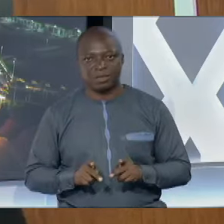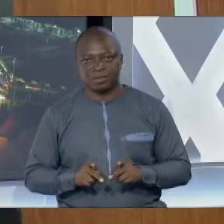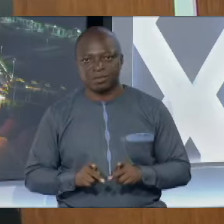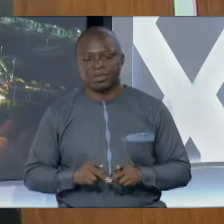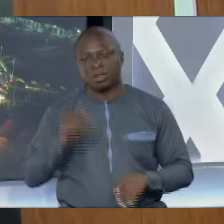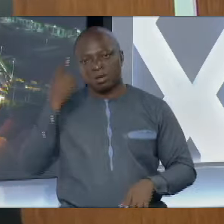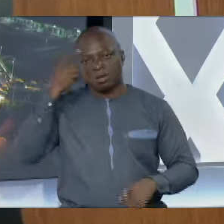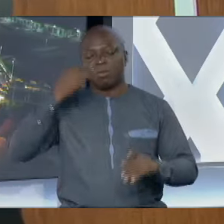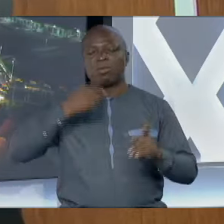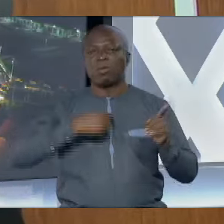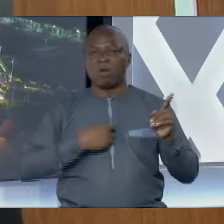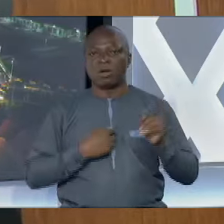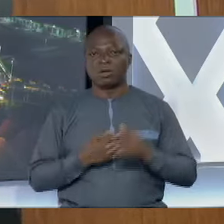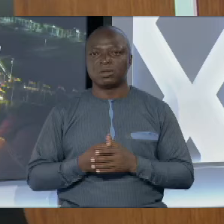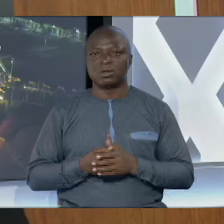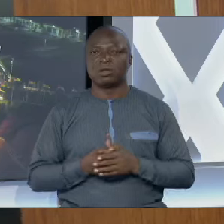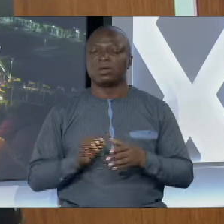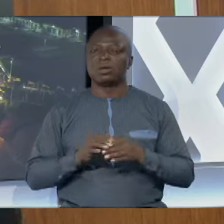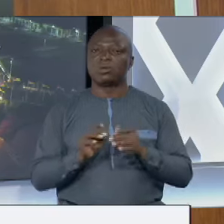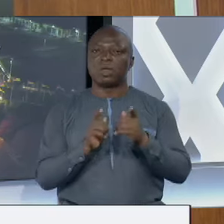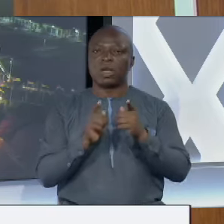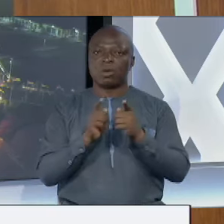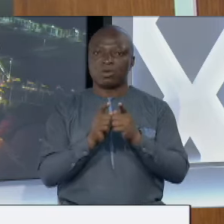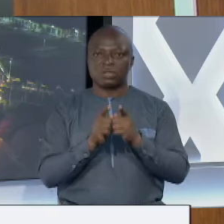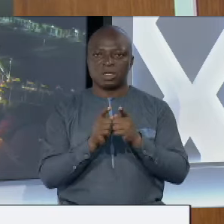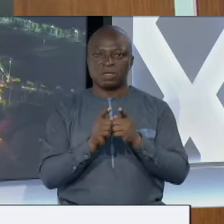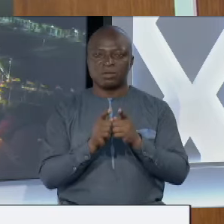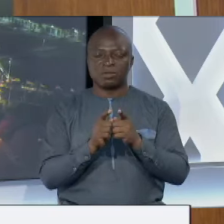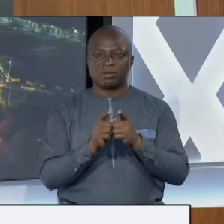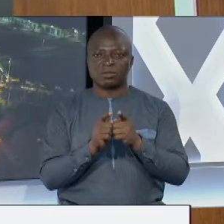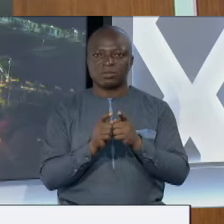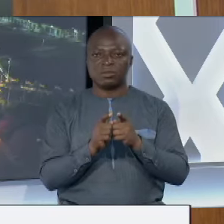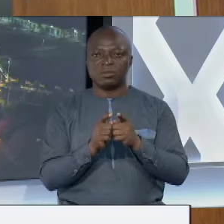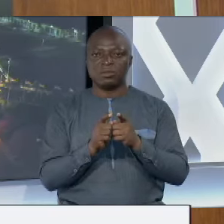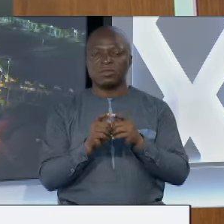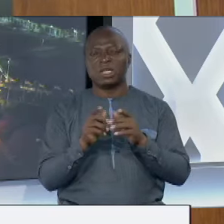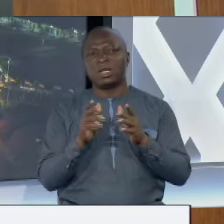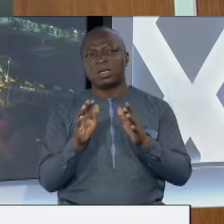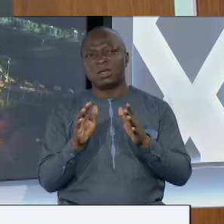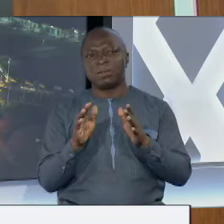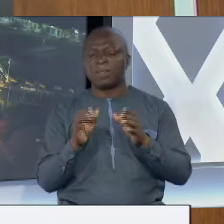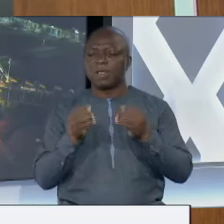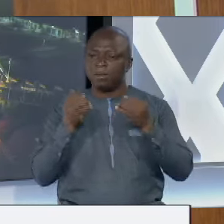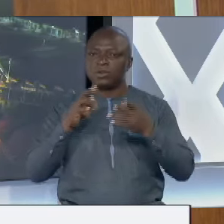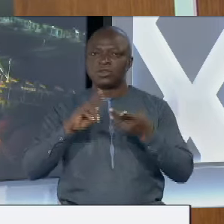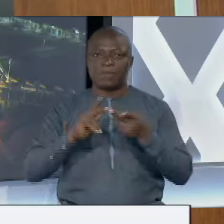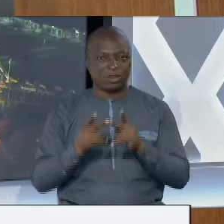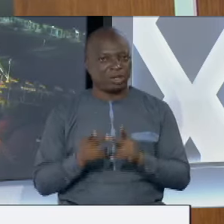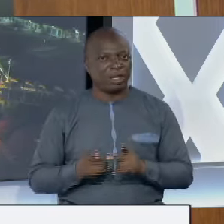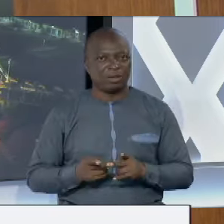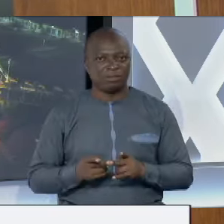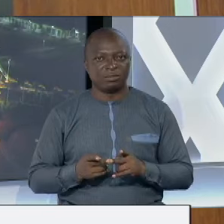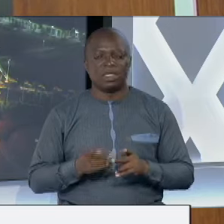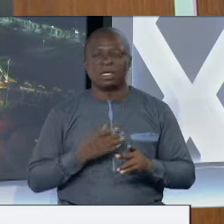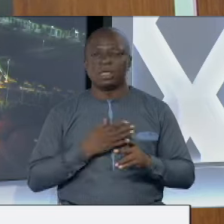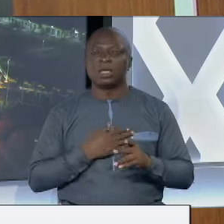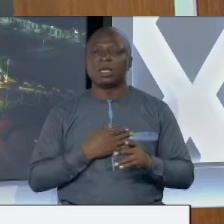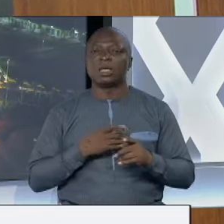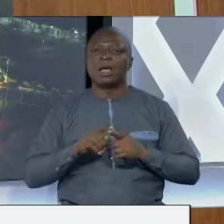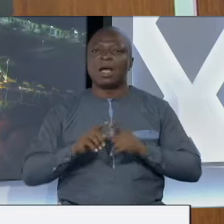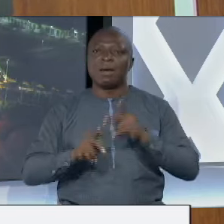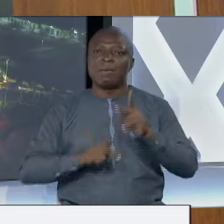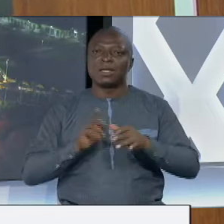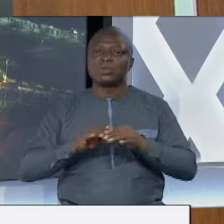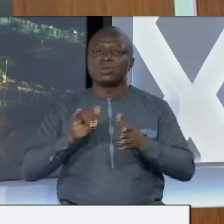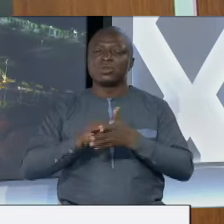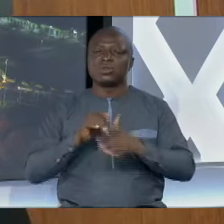pour moi de rencontrer plusieurs partenaires et qu'à partir